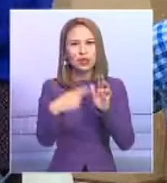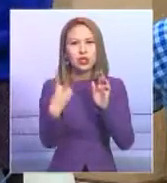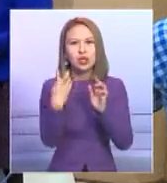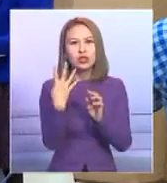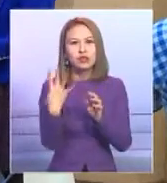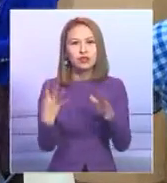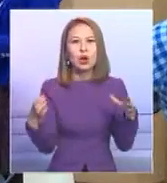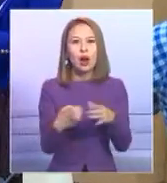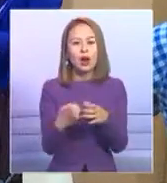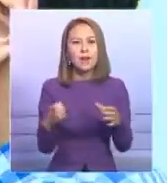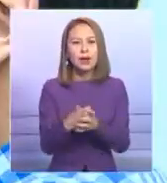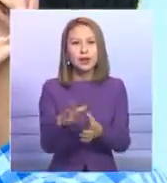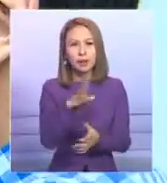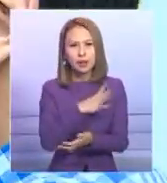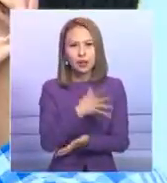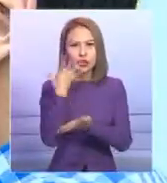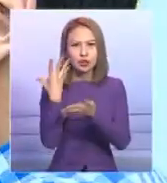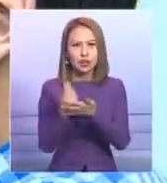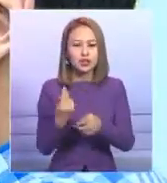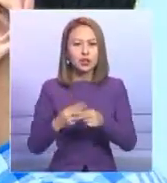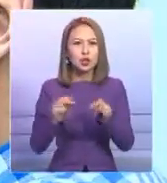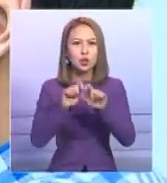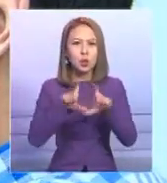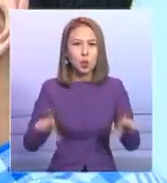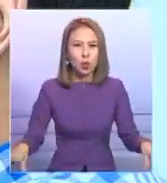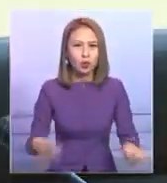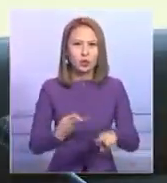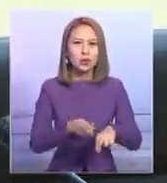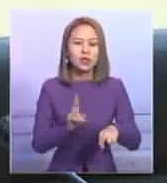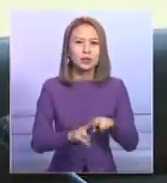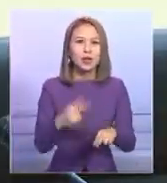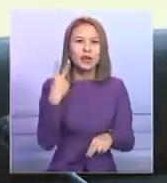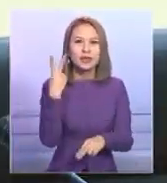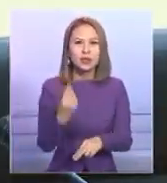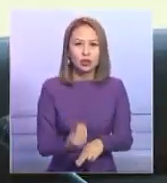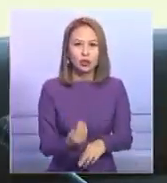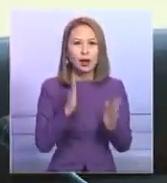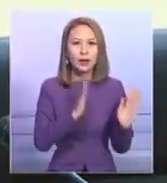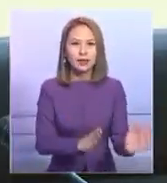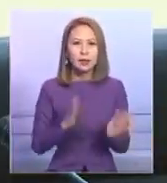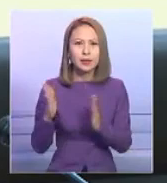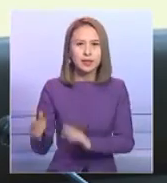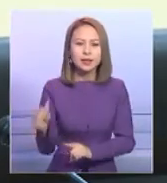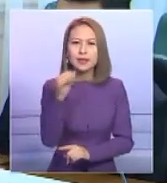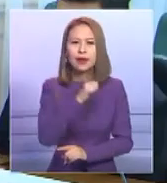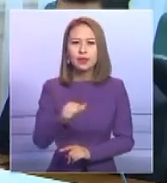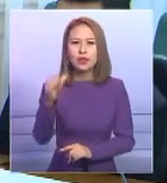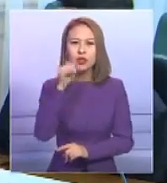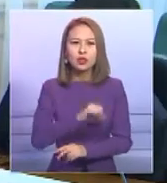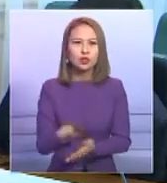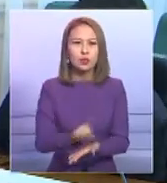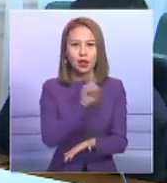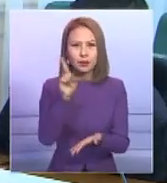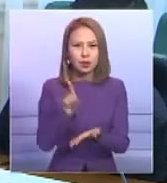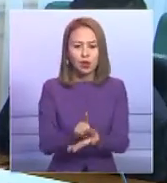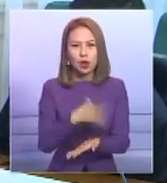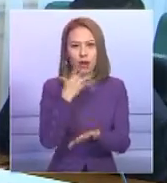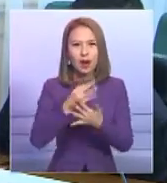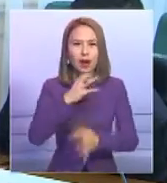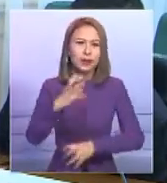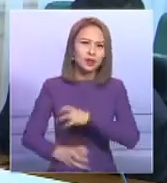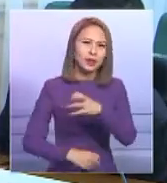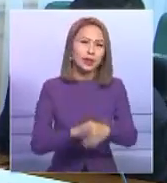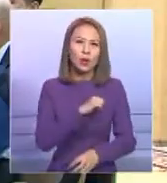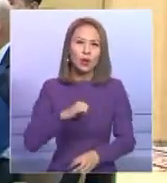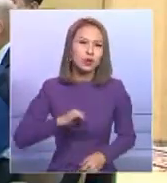204 команда қатысқан білім жарысында біздің мектеп оқушылары оза шапты. Екі күн қатарынан түрлі сынақтардан сүрінбей өтті. Енді